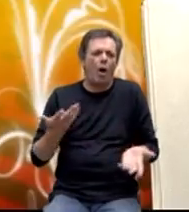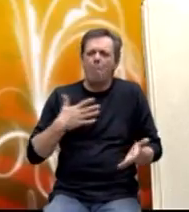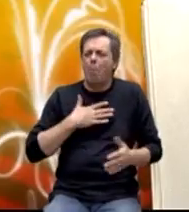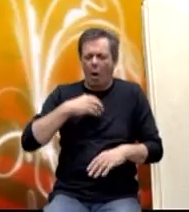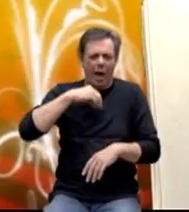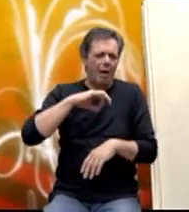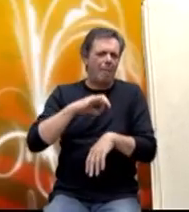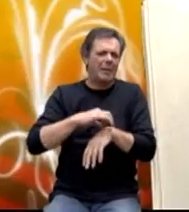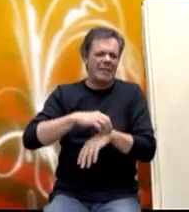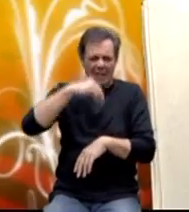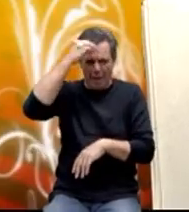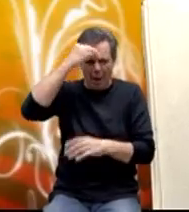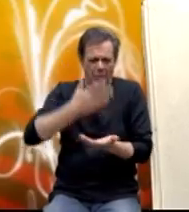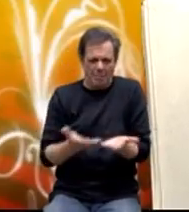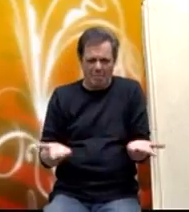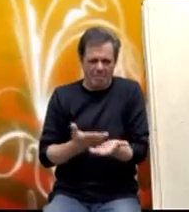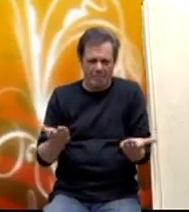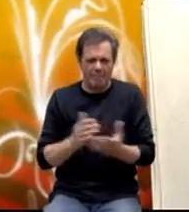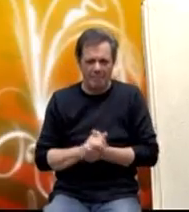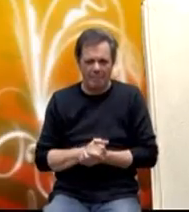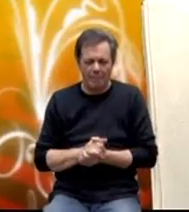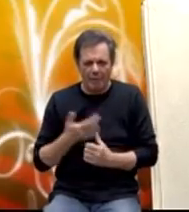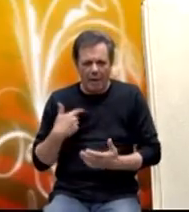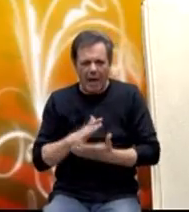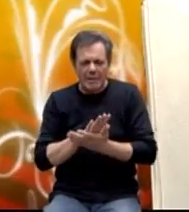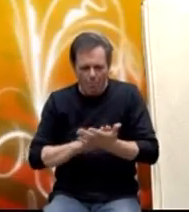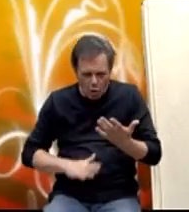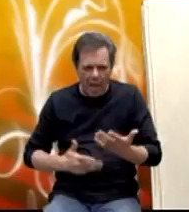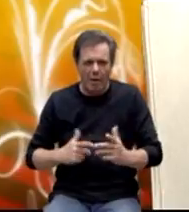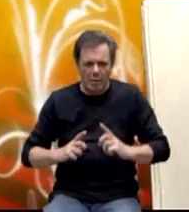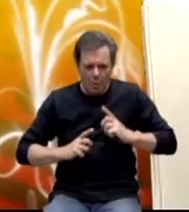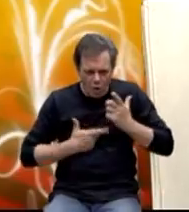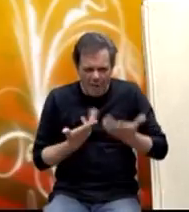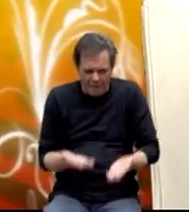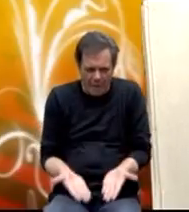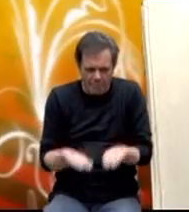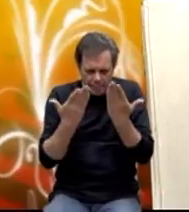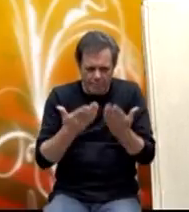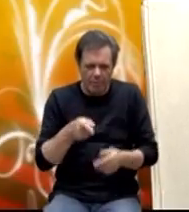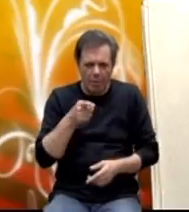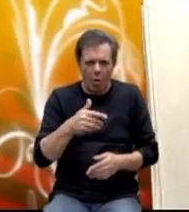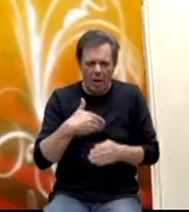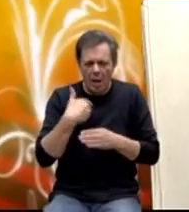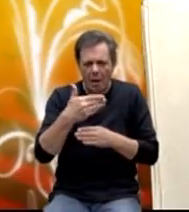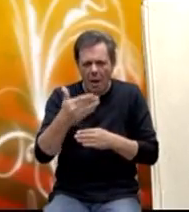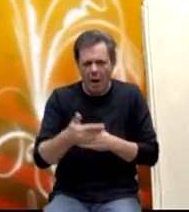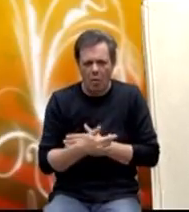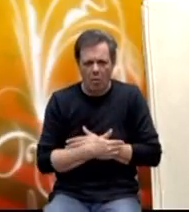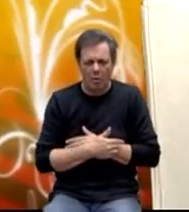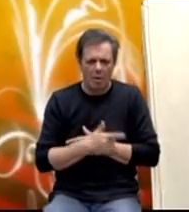medicinska naobrazba. I krenula sam sa reanimacijom. On je nakon... ne